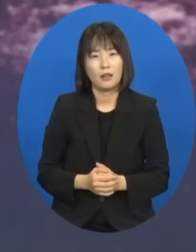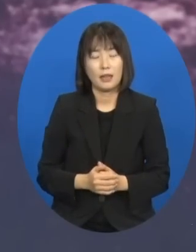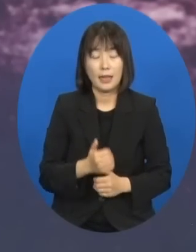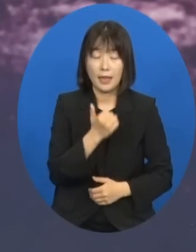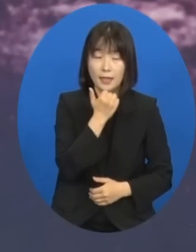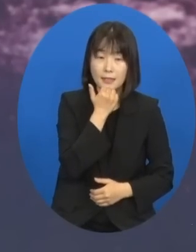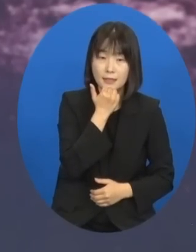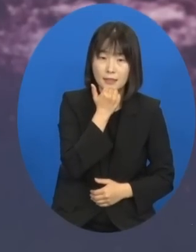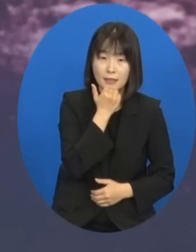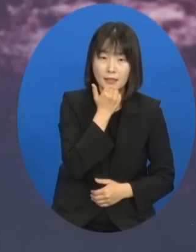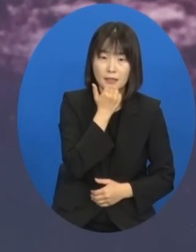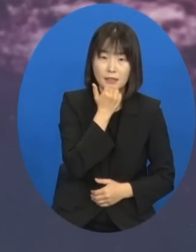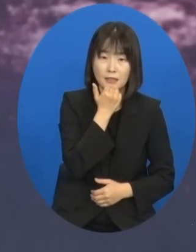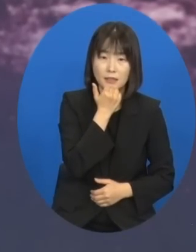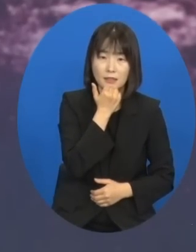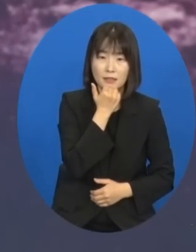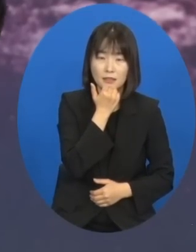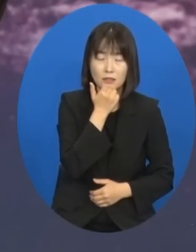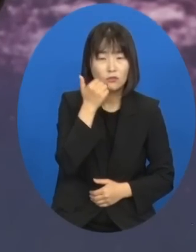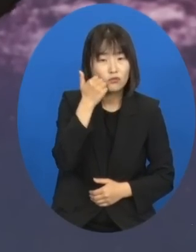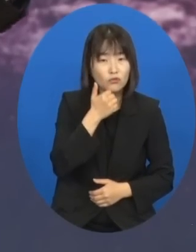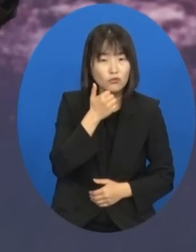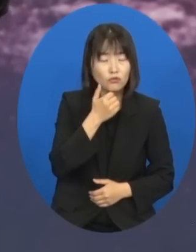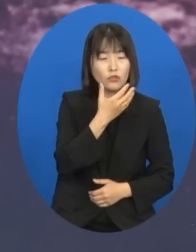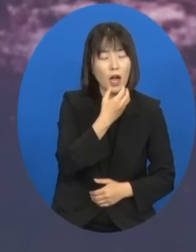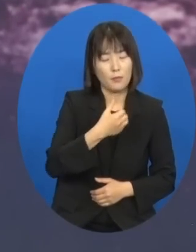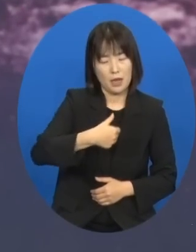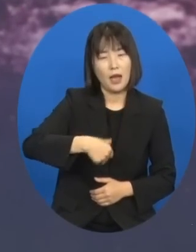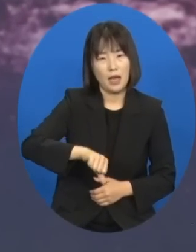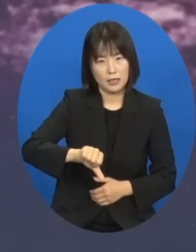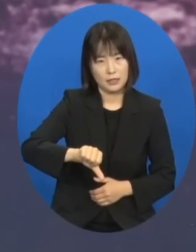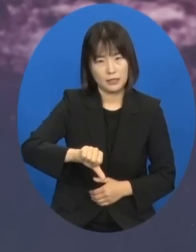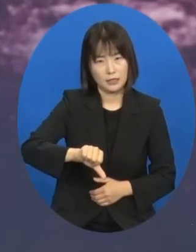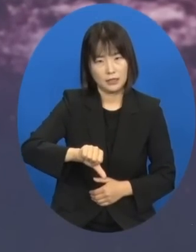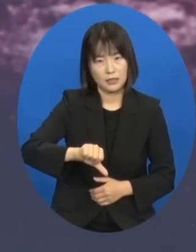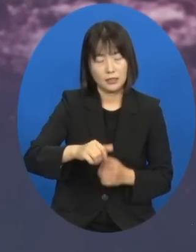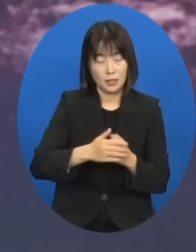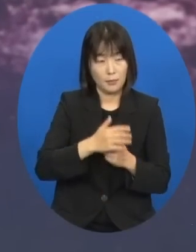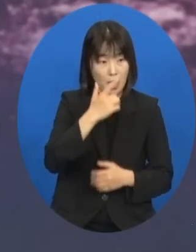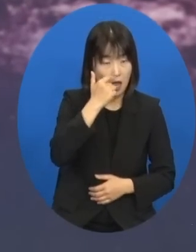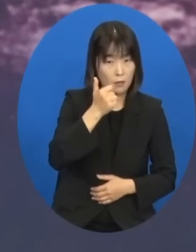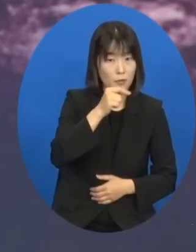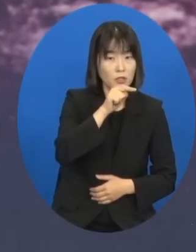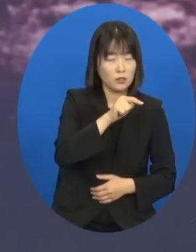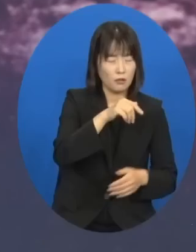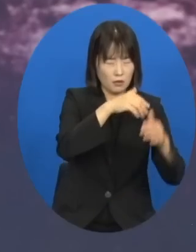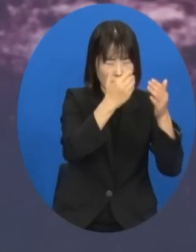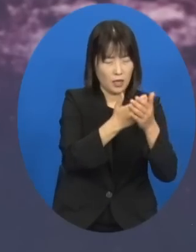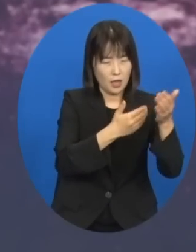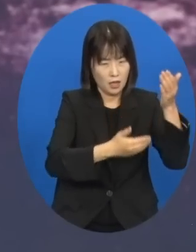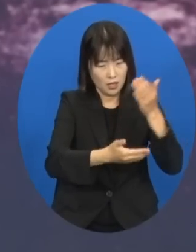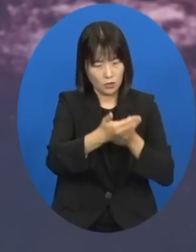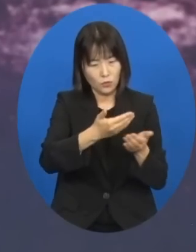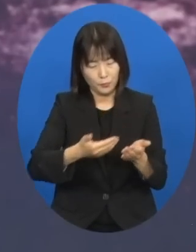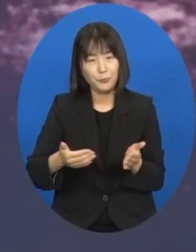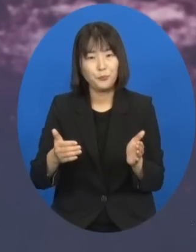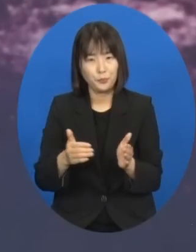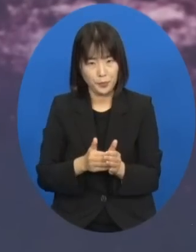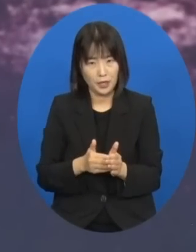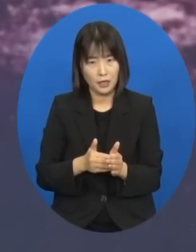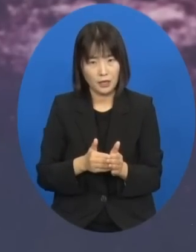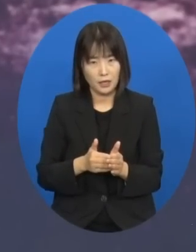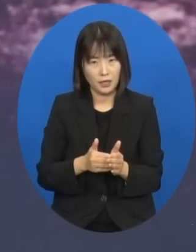아들이죠. 아들은 상속자입니다. 아버지의 것을 다 받는 거예요. 그래서 아브라함이 다 그의 모든